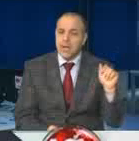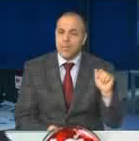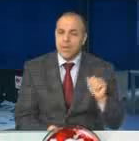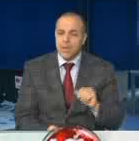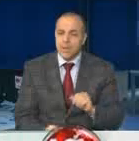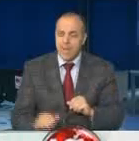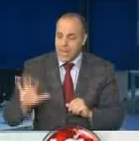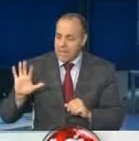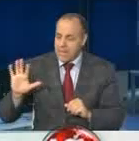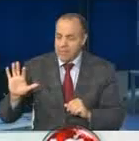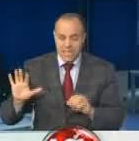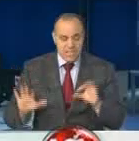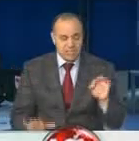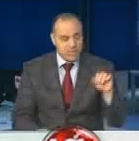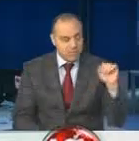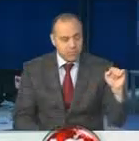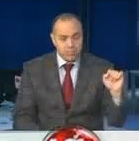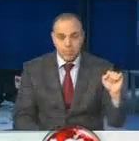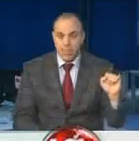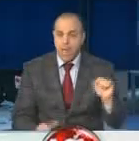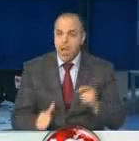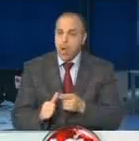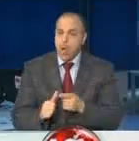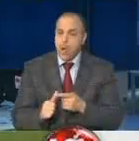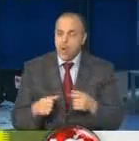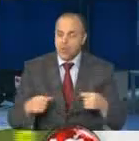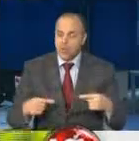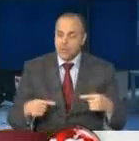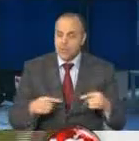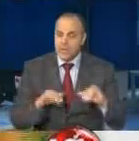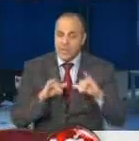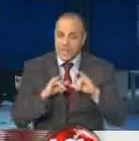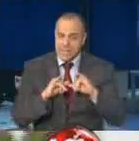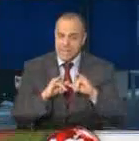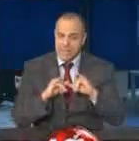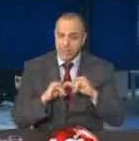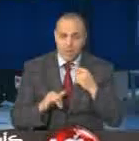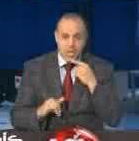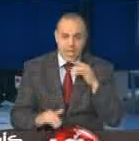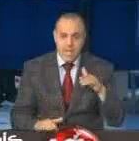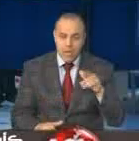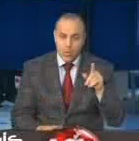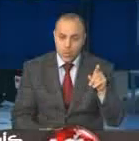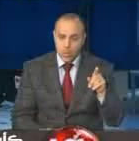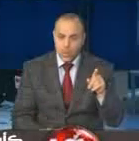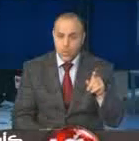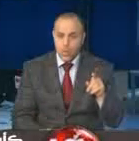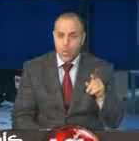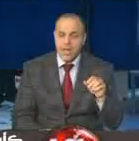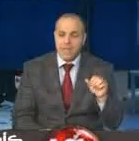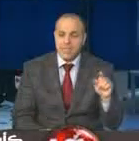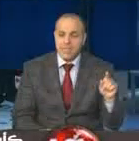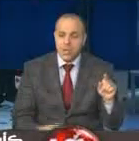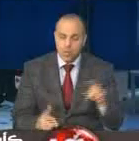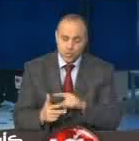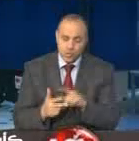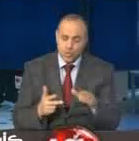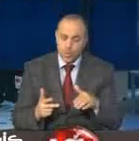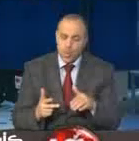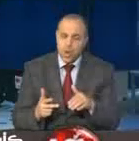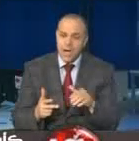بنتيجة 5 أهداف دون رد في الدور الأول من مسابقة الكأس، وتناوب يحيى توري ودافيد سيلفا